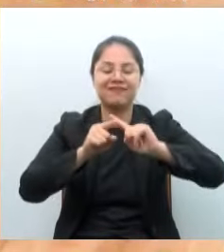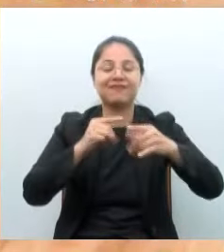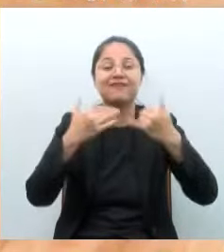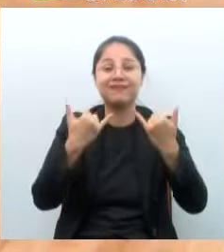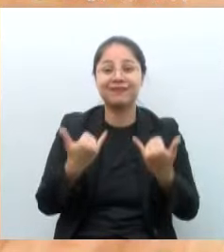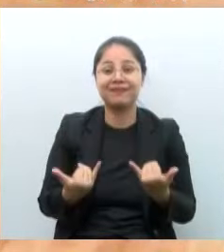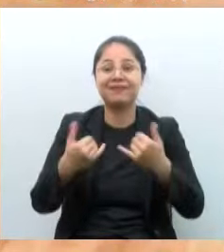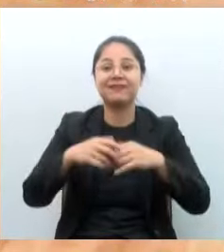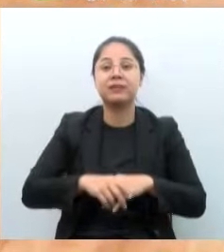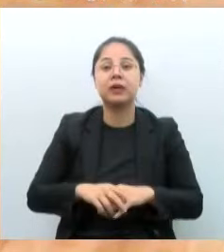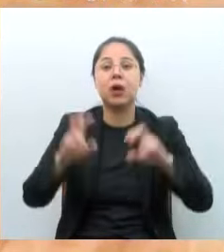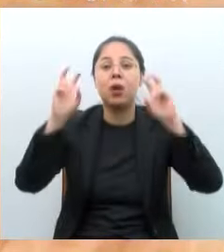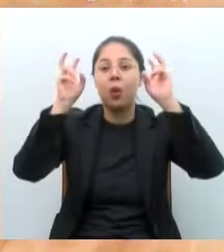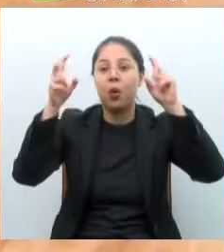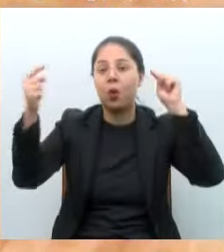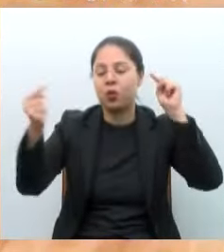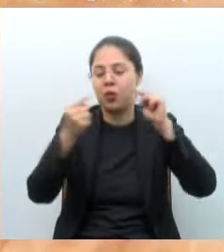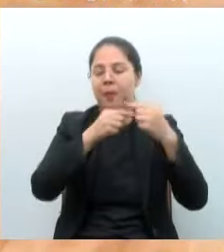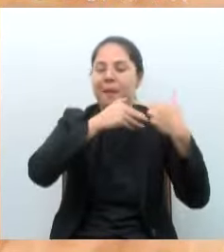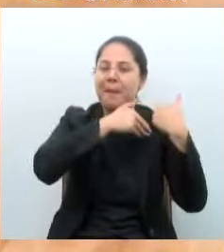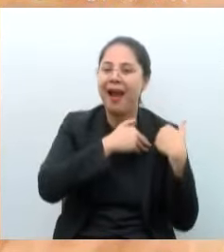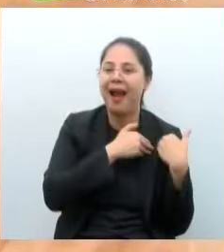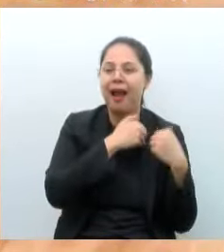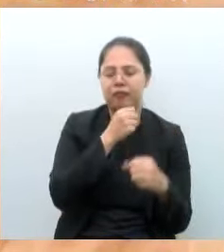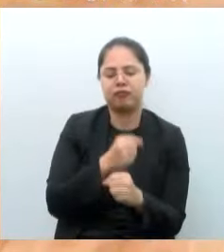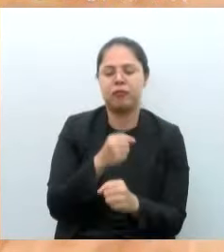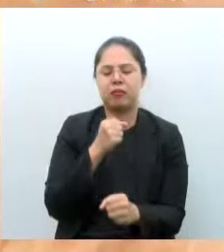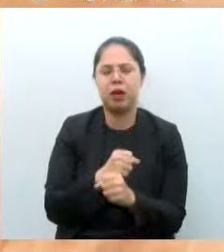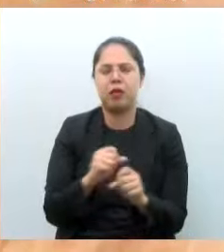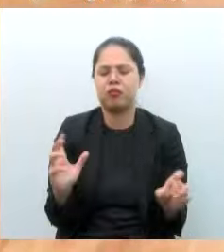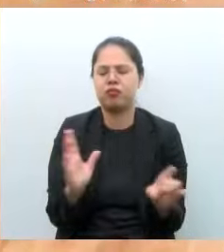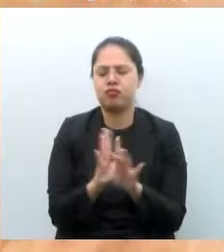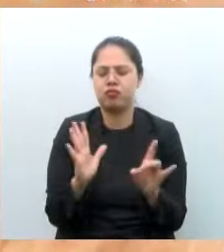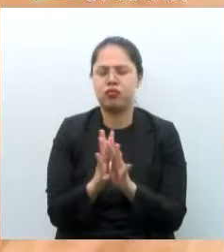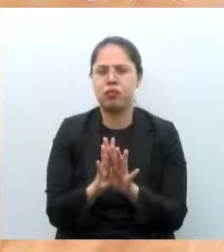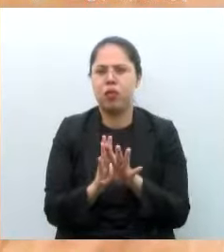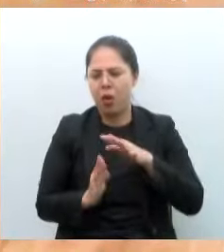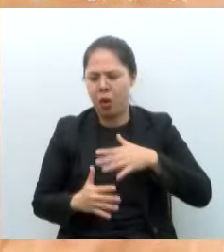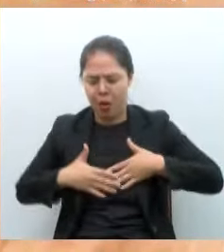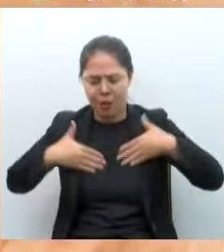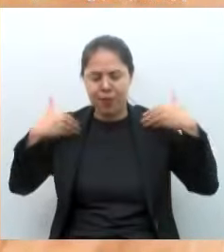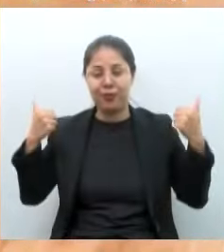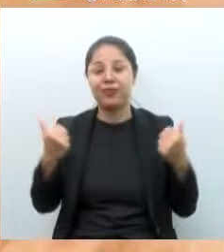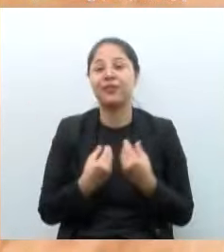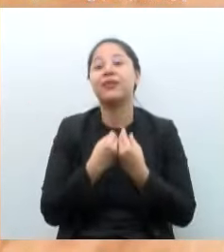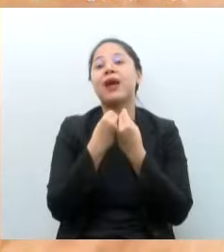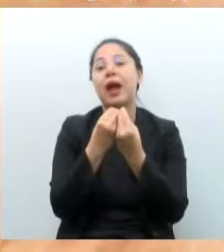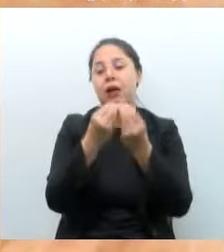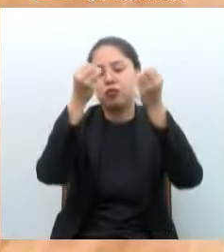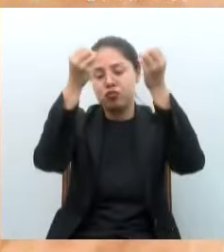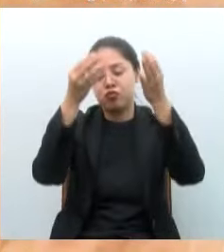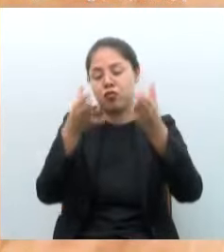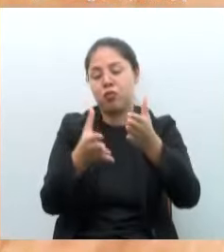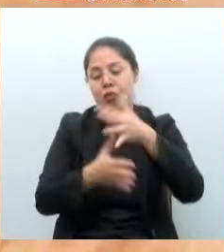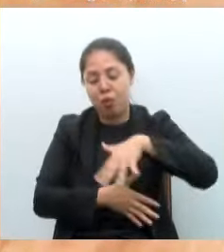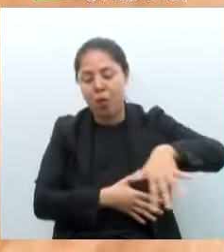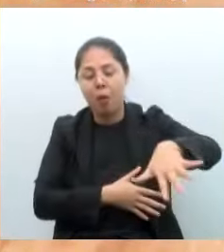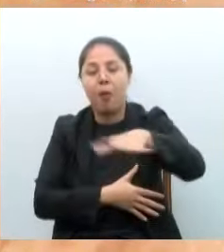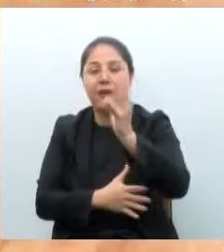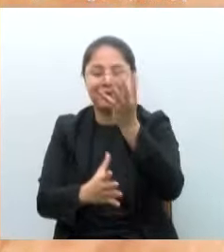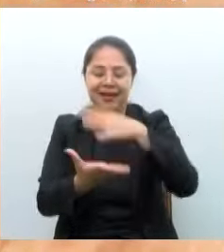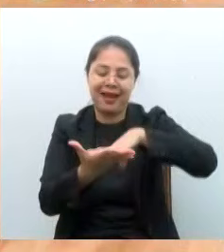เด็นในเรื่องของการลดภาระในการเสริมประสิทธิภาพแล้วก็สร้างความสุขนะคะให้กับคุณครูแล้วก็บุคลากรทางการศึกษ